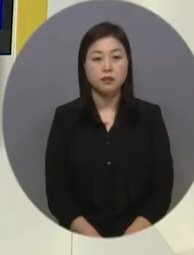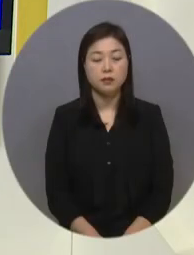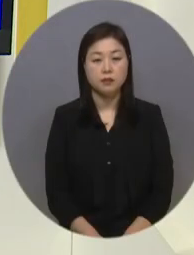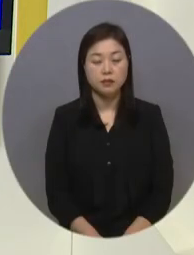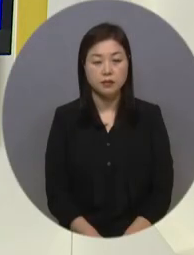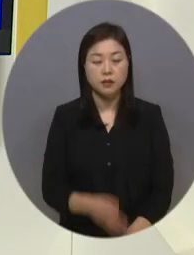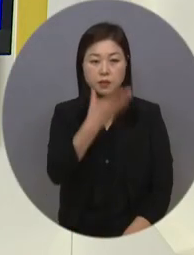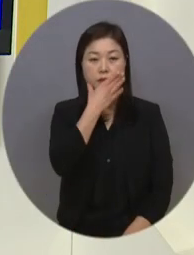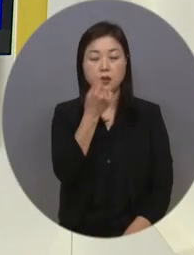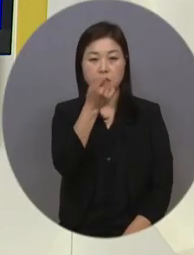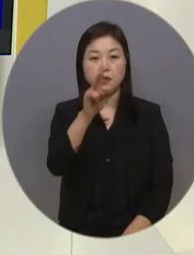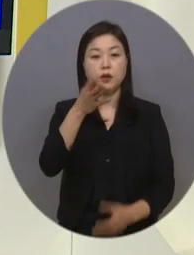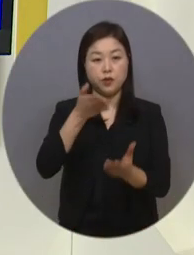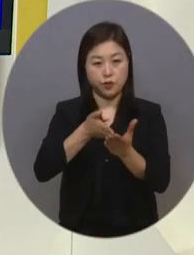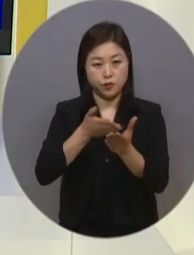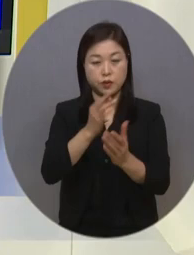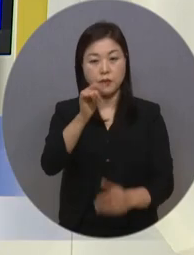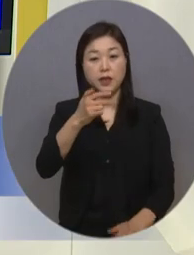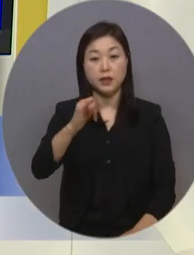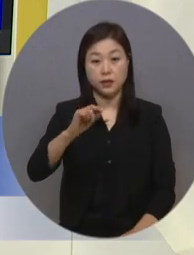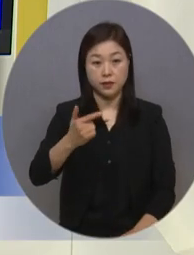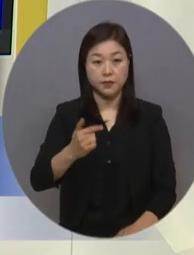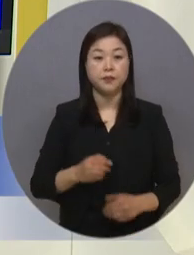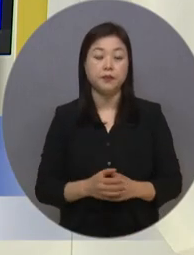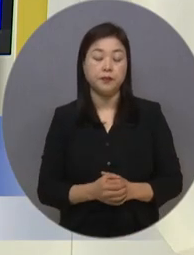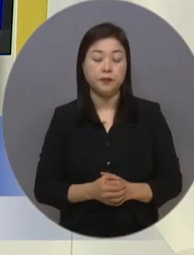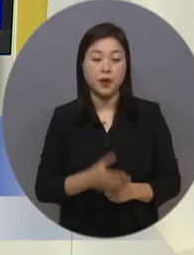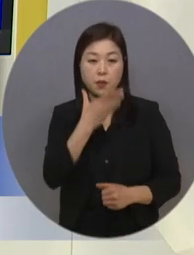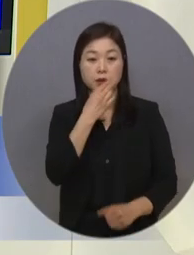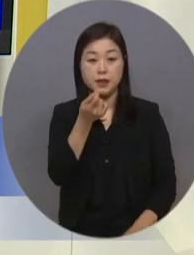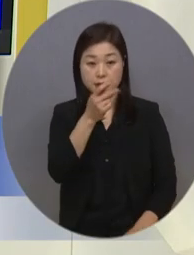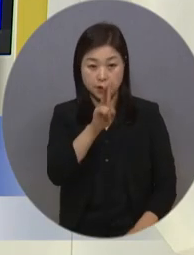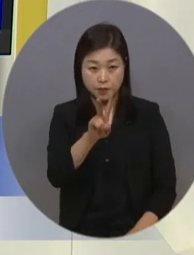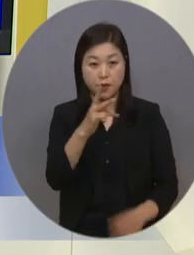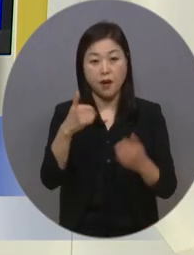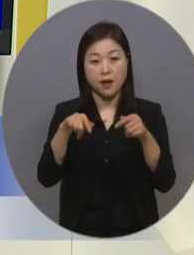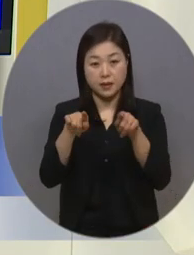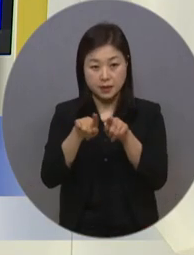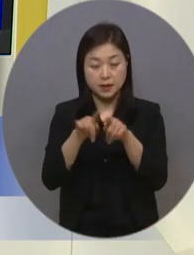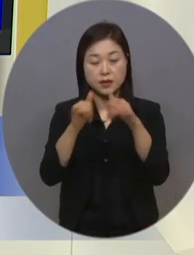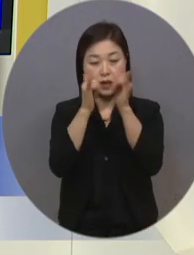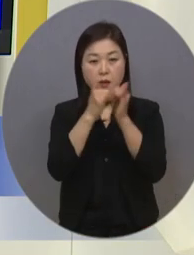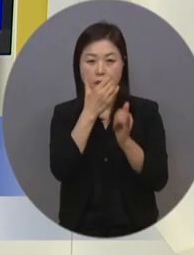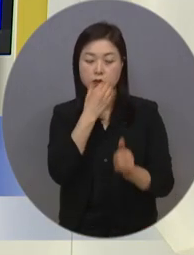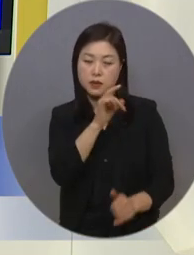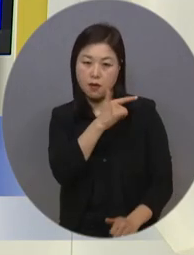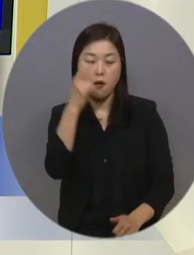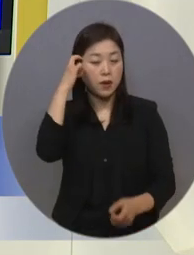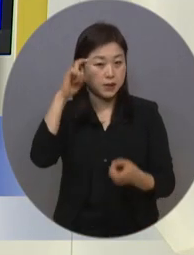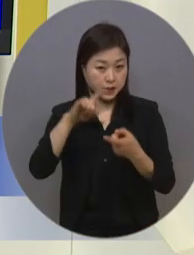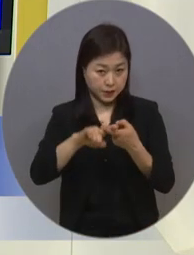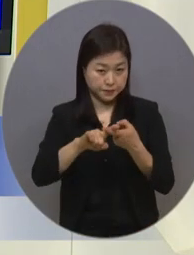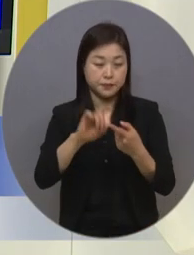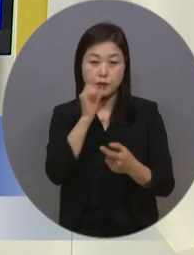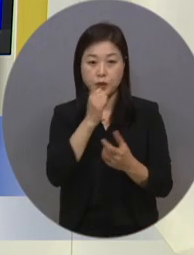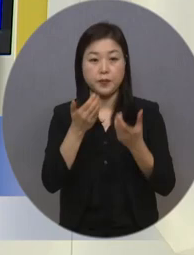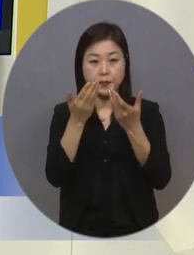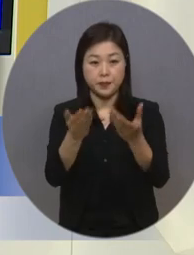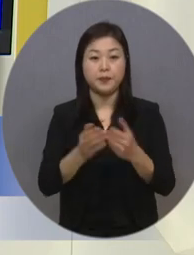웰페어 뉴스 브리핑 박정인입니다. 웰페어 뉴스와 함께 사회복지계 이슈를 만나봅니다. 첫 번째